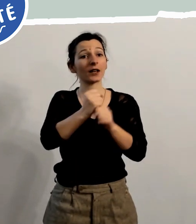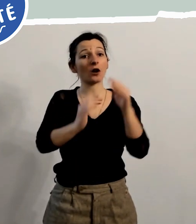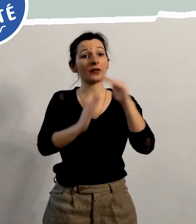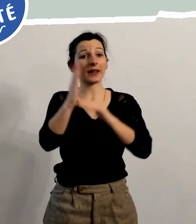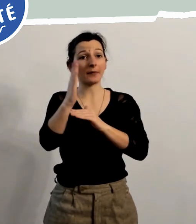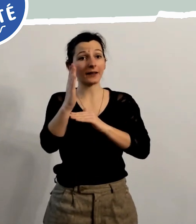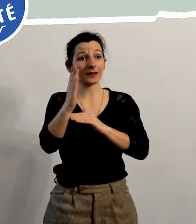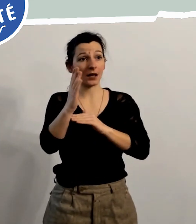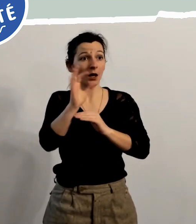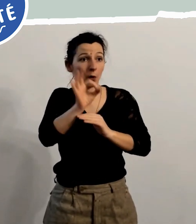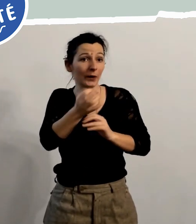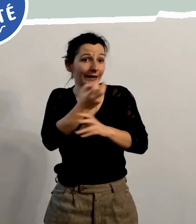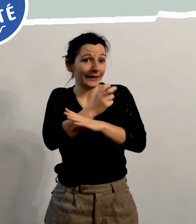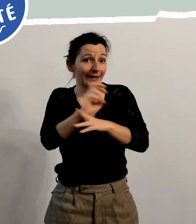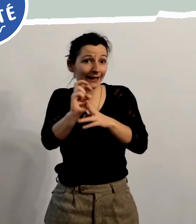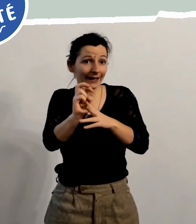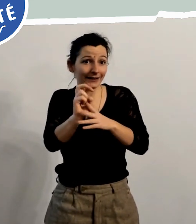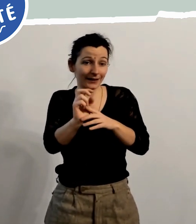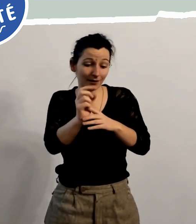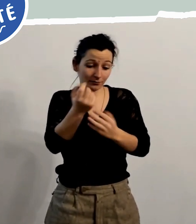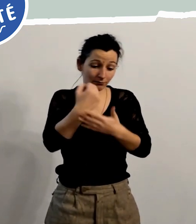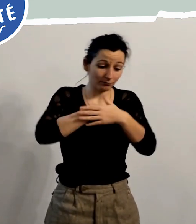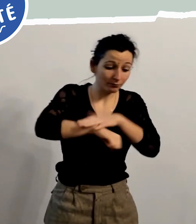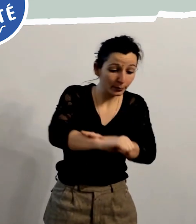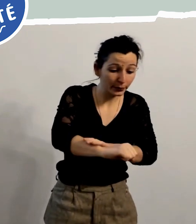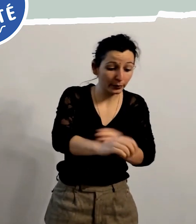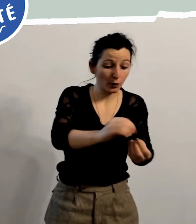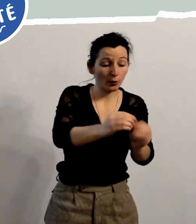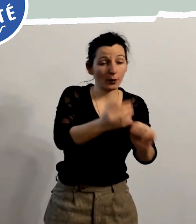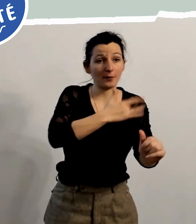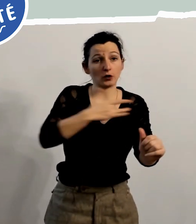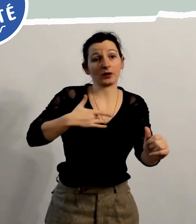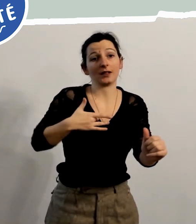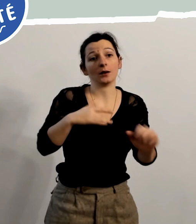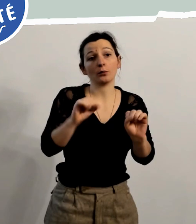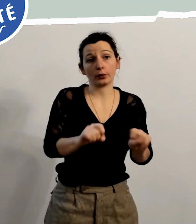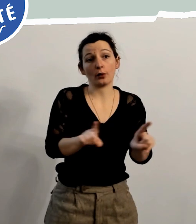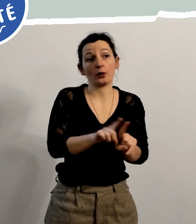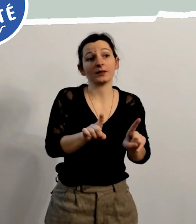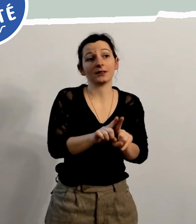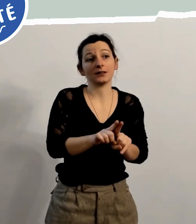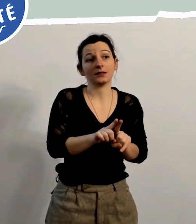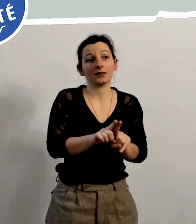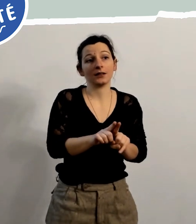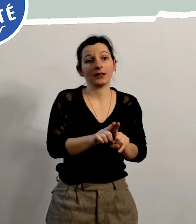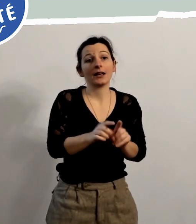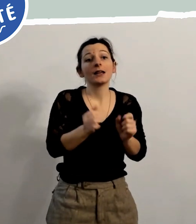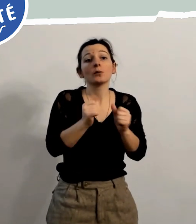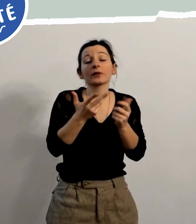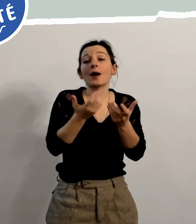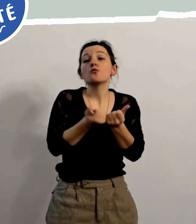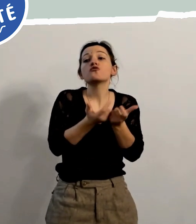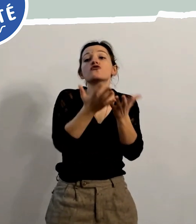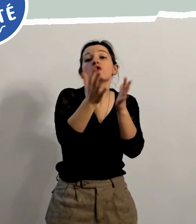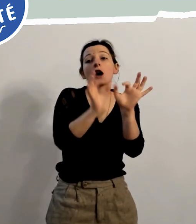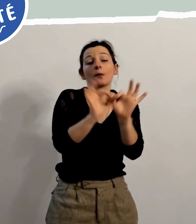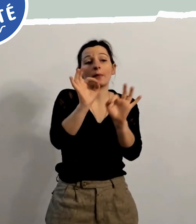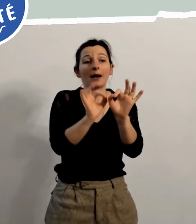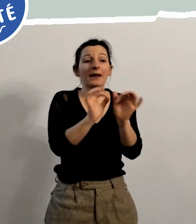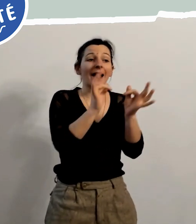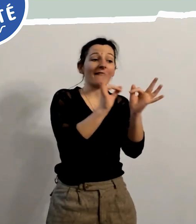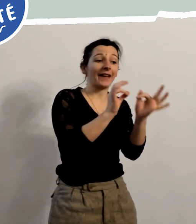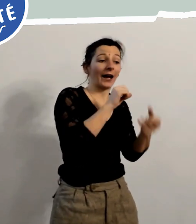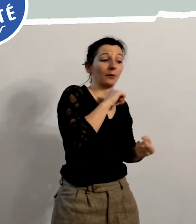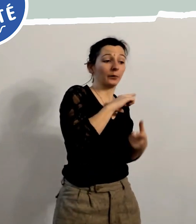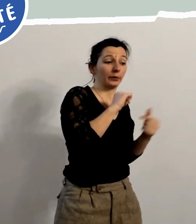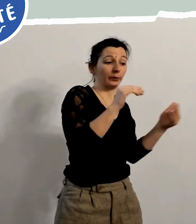petit facteur de risque aussi pour la descendance. Donc c'est tellement multiparamétrique, il y a notre environnement, il y a aussi des composants, et c'est là que tout est